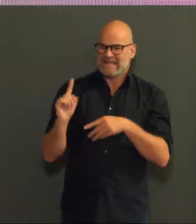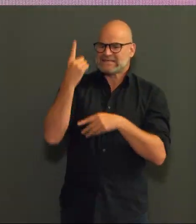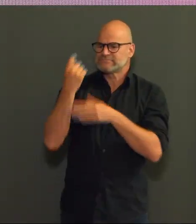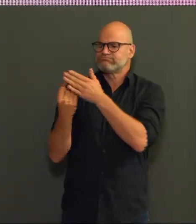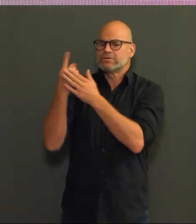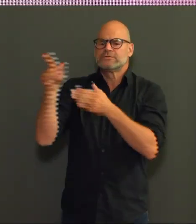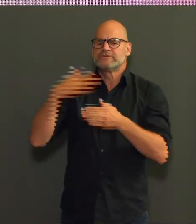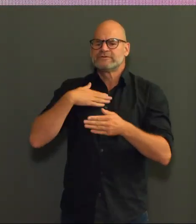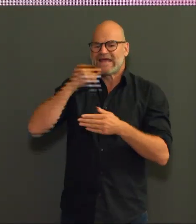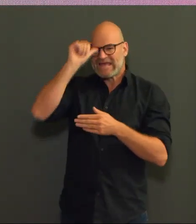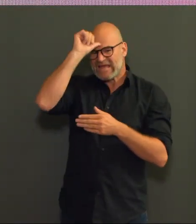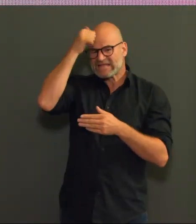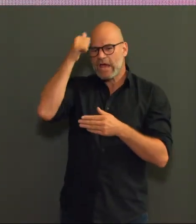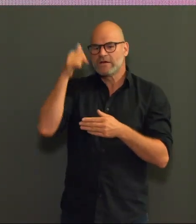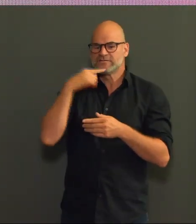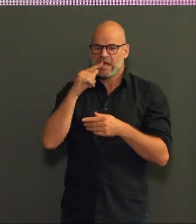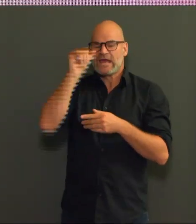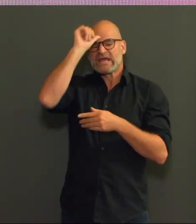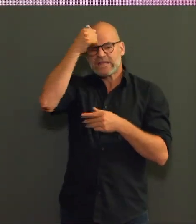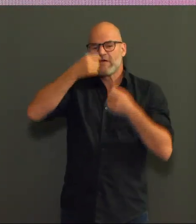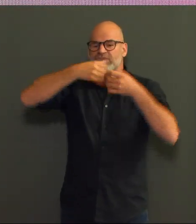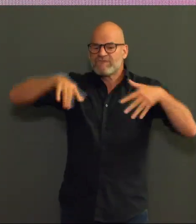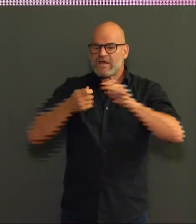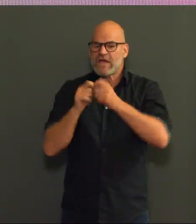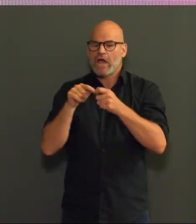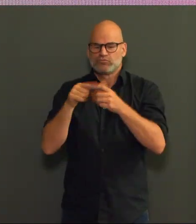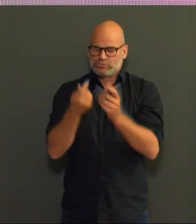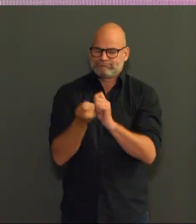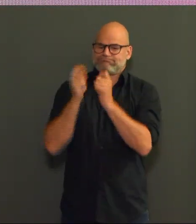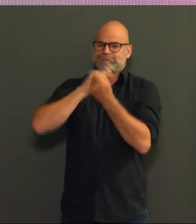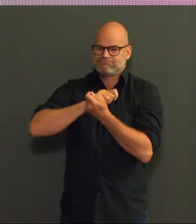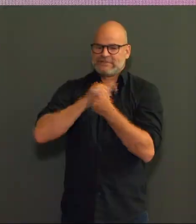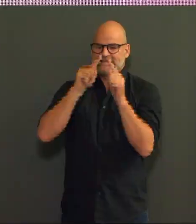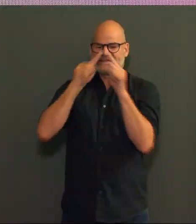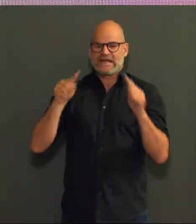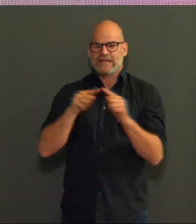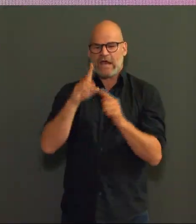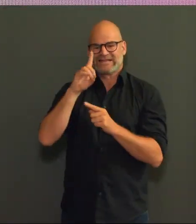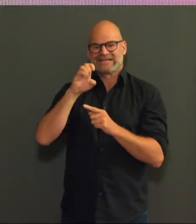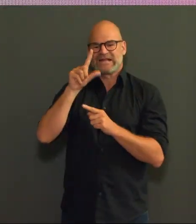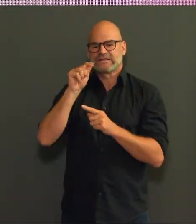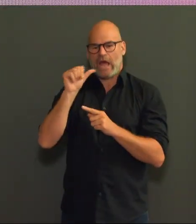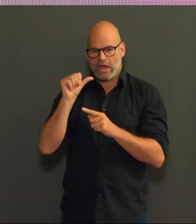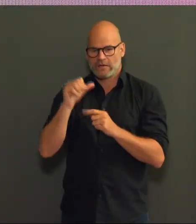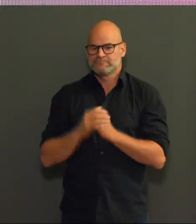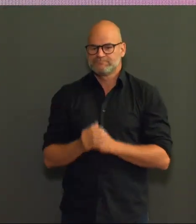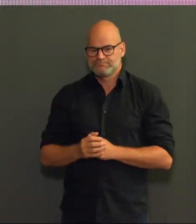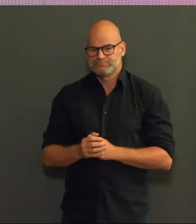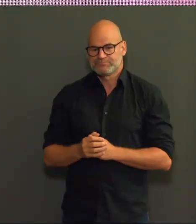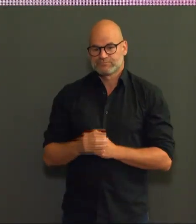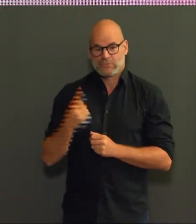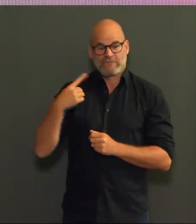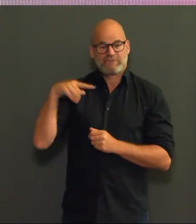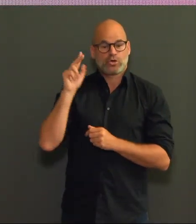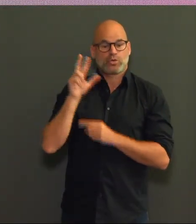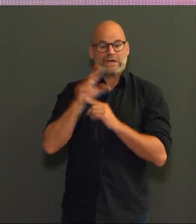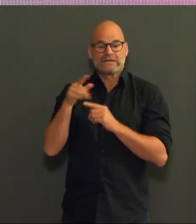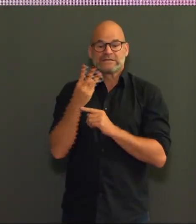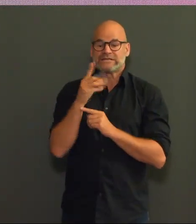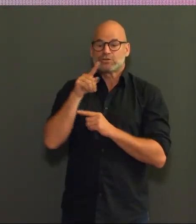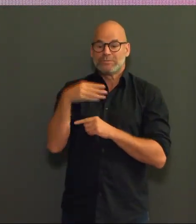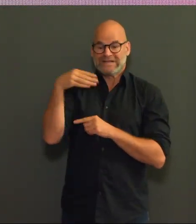variant genoemd. Deze Delta-variant vertegenwoordigde een week geleden 3,9% van de besmettingen en